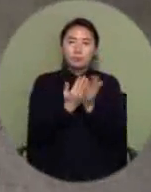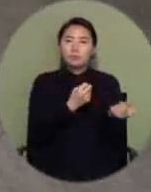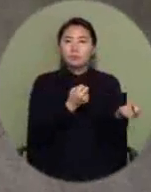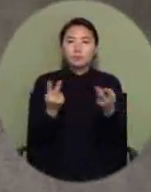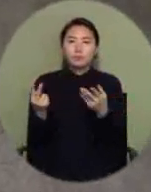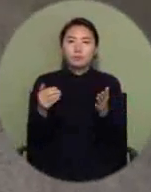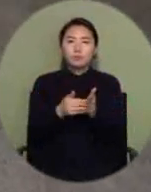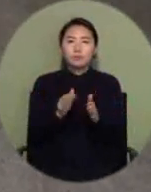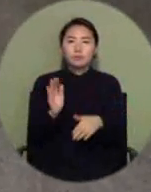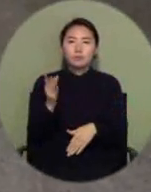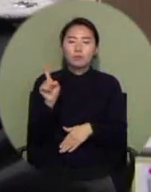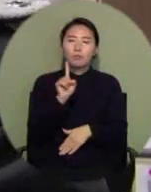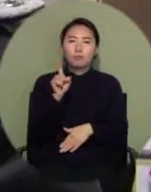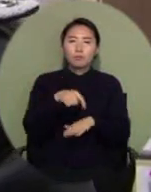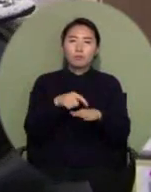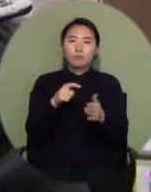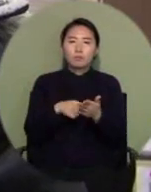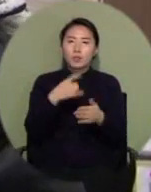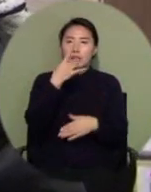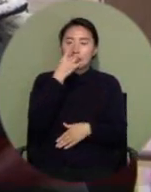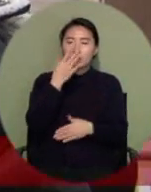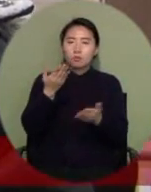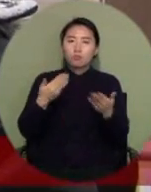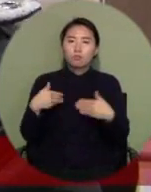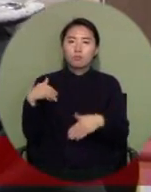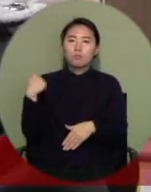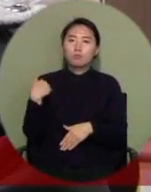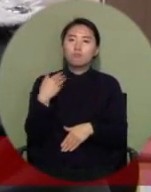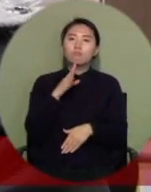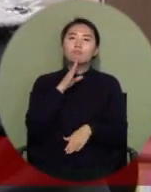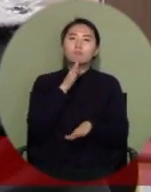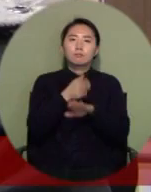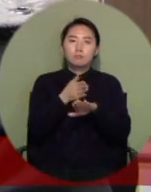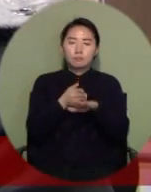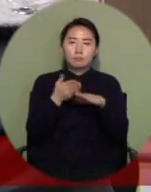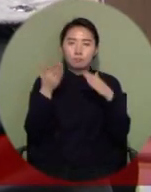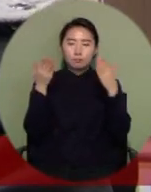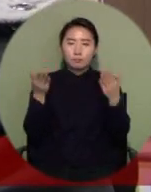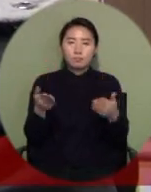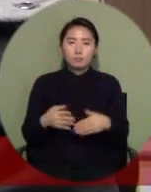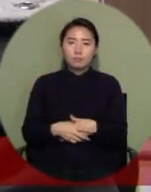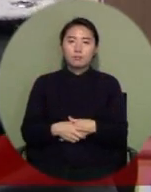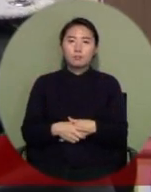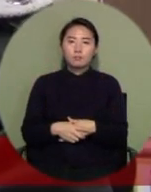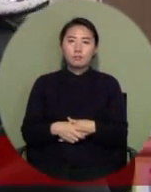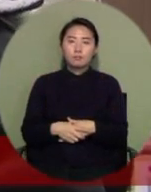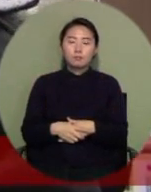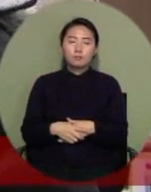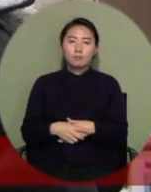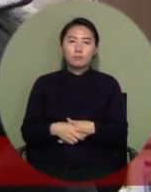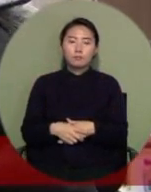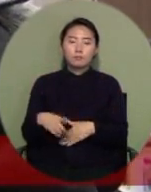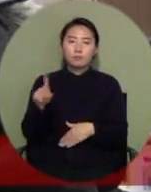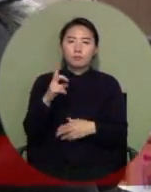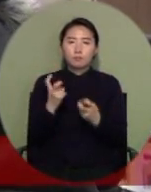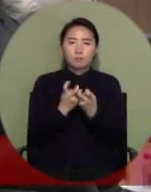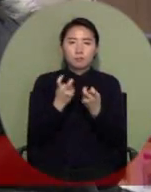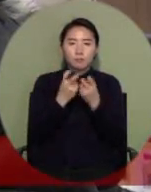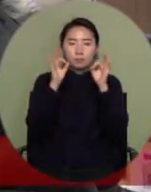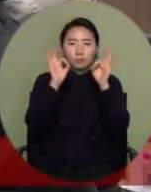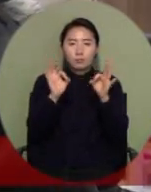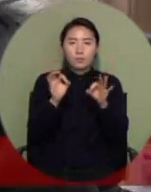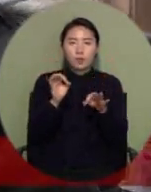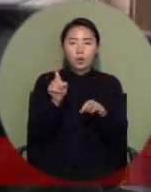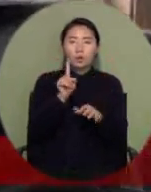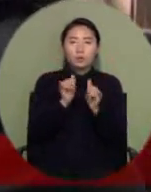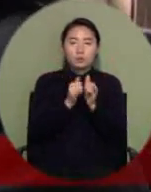전달됐습니다. 어떤 마음으로 쌀을 주시는지 모르지만 정말 감사드려요. 이게 어떻게 보면 어떤 사람한테는